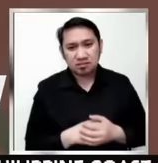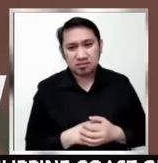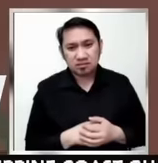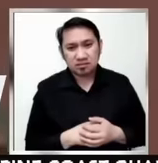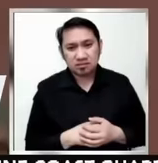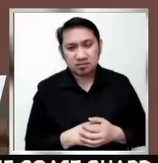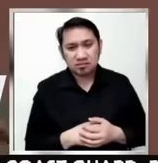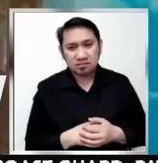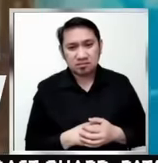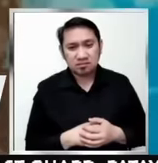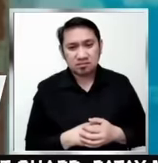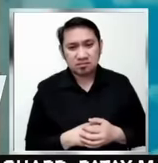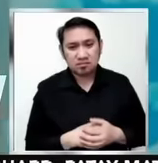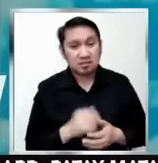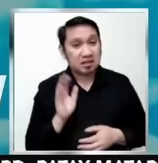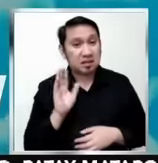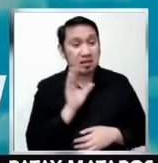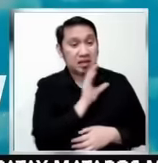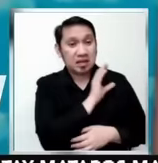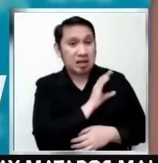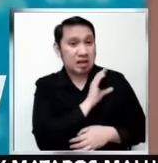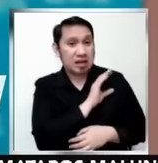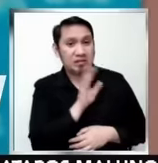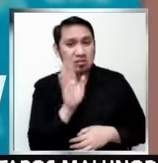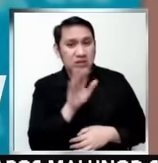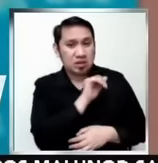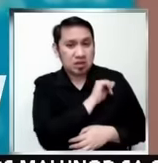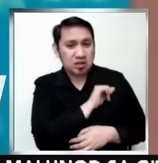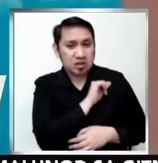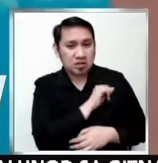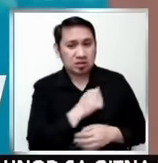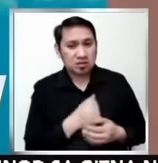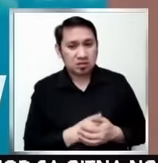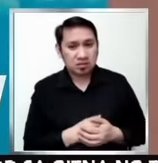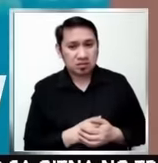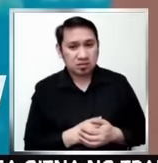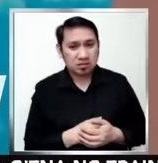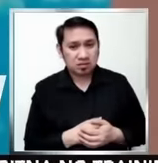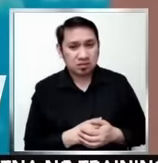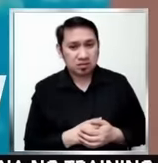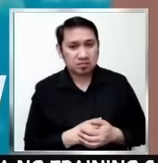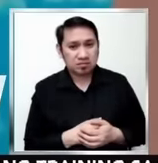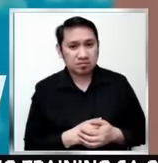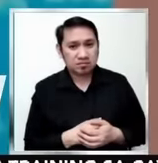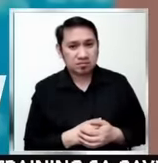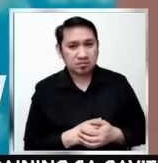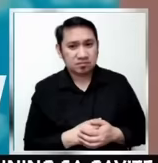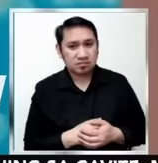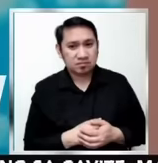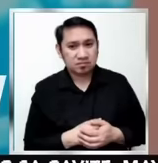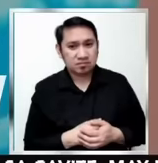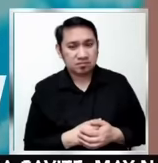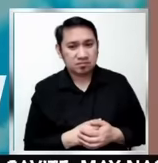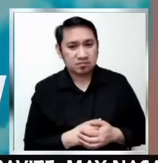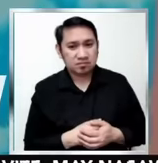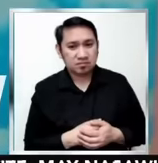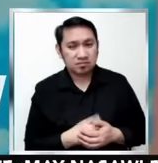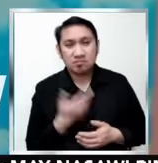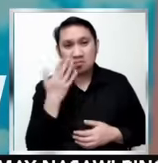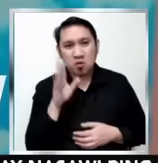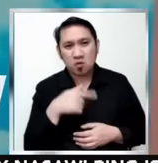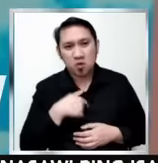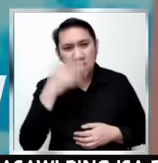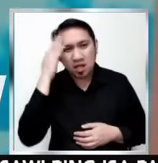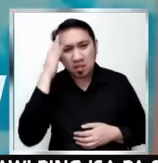Ang karakter niya kasing si Pretty. Sino ba to? Ay, hindi mo ako kilala. Oh, Chris, magpapakilala ko sa'yo. Ako lang naman